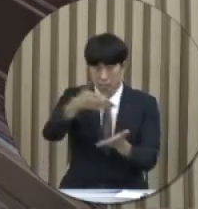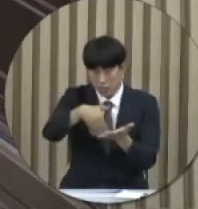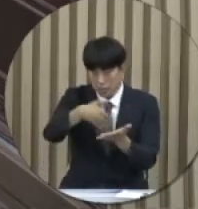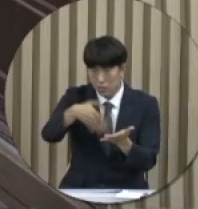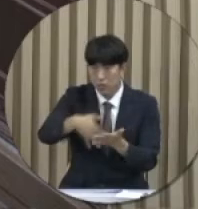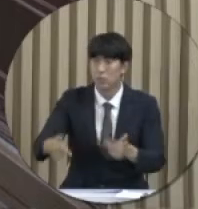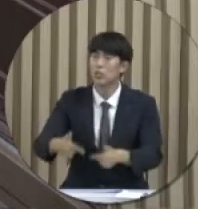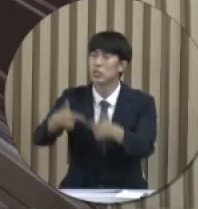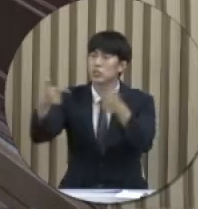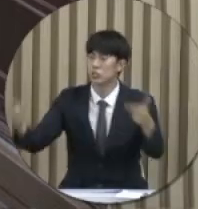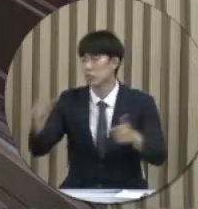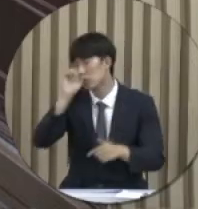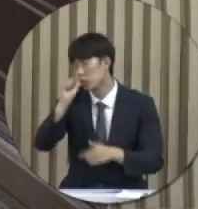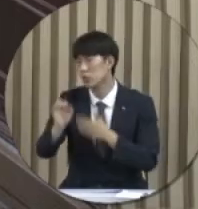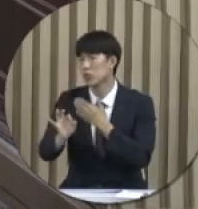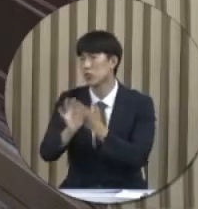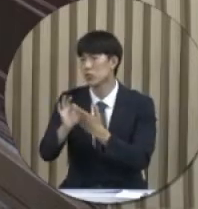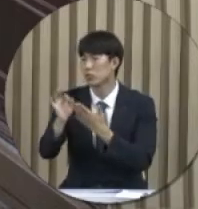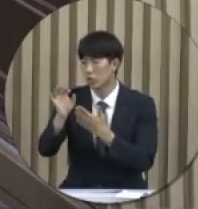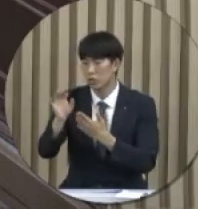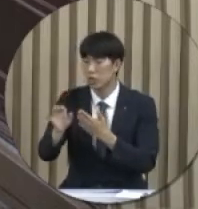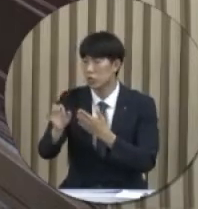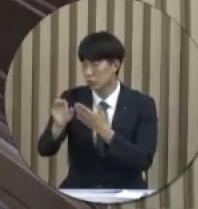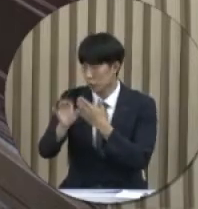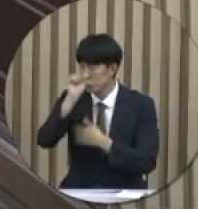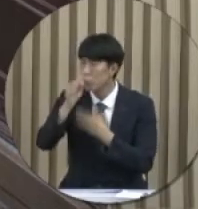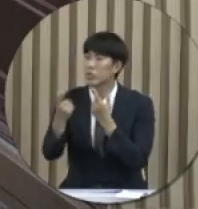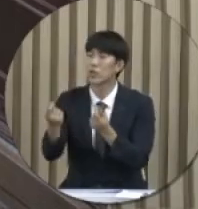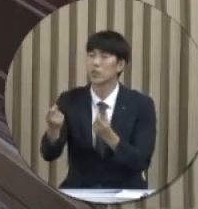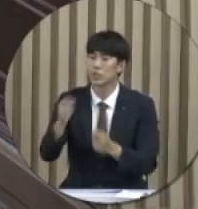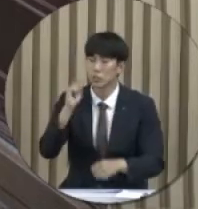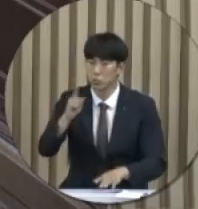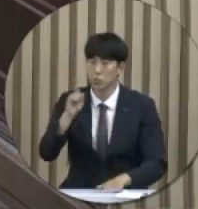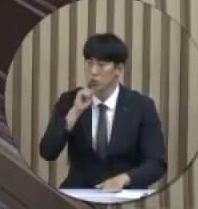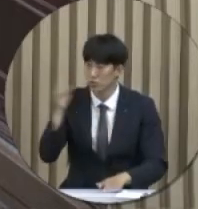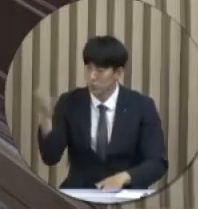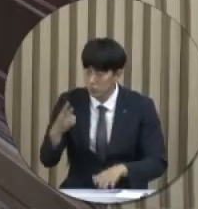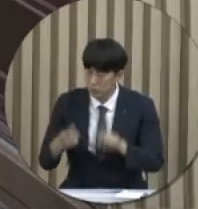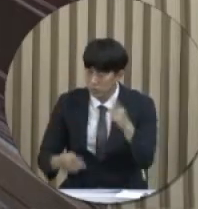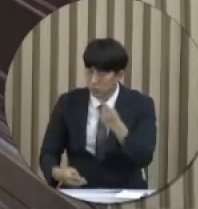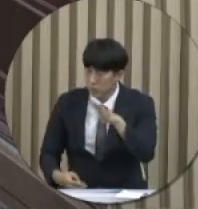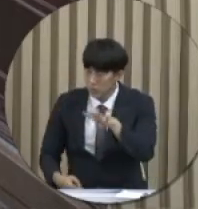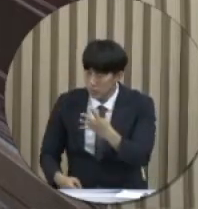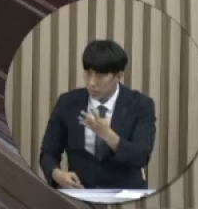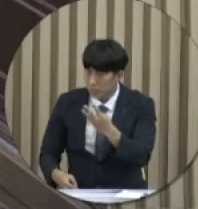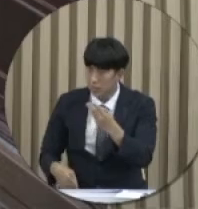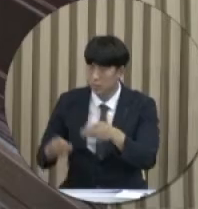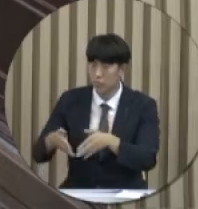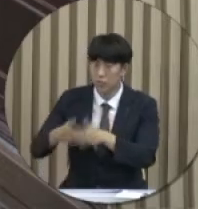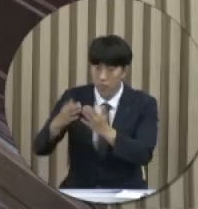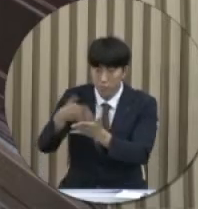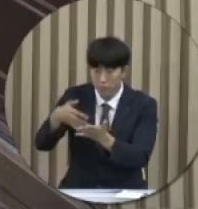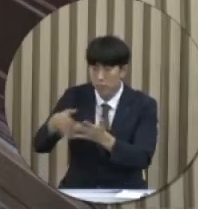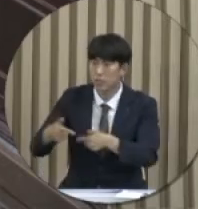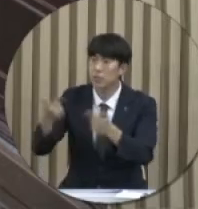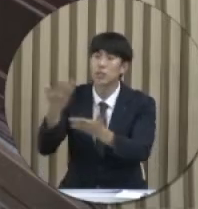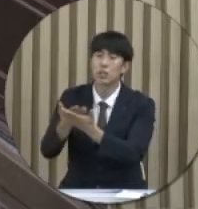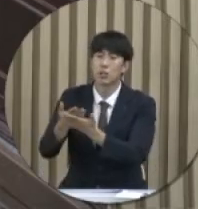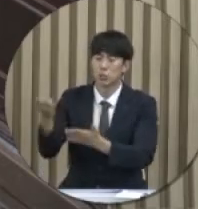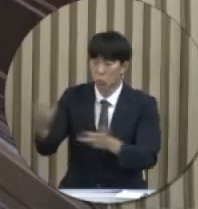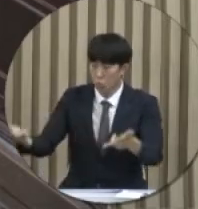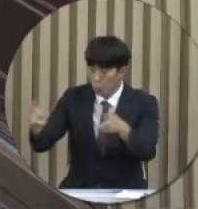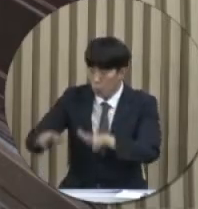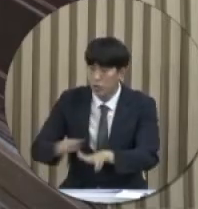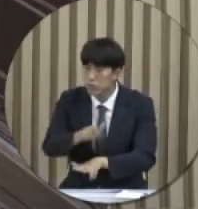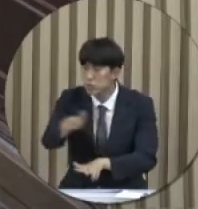걸 가져왔고요. 1,400세대인데 한 1,600세대로 세대 수를 올려달라 했고, 그 다음에 시민들의 삶에 매우 필요한 공원이나